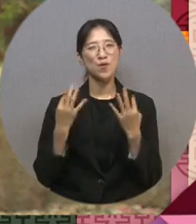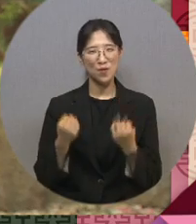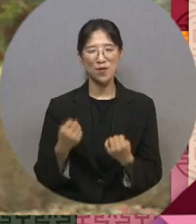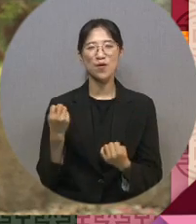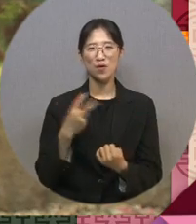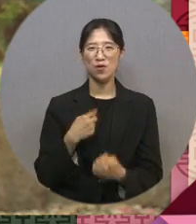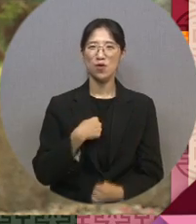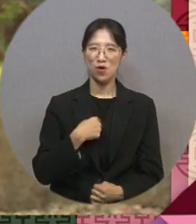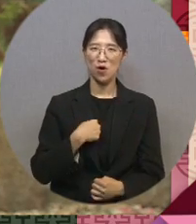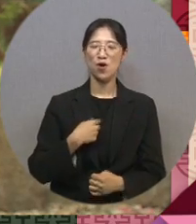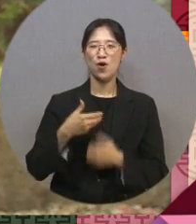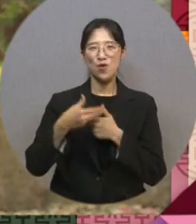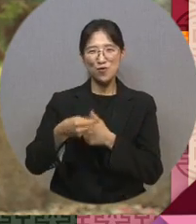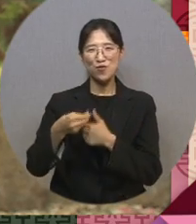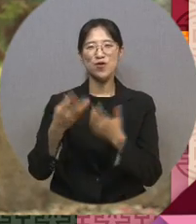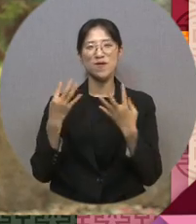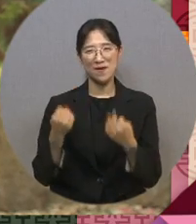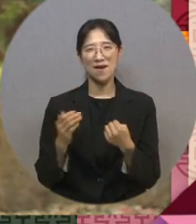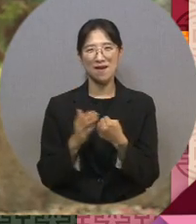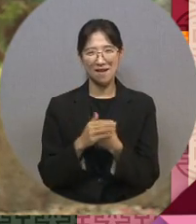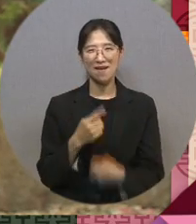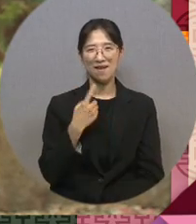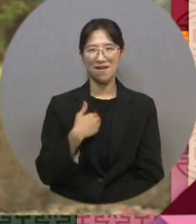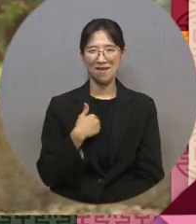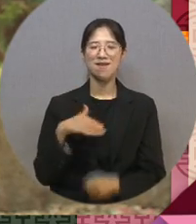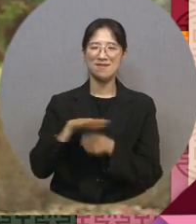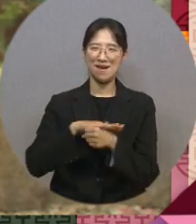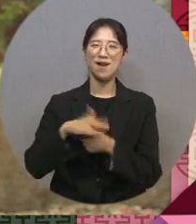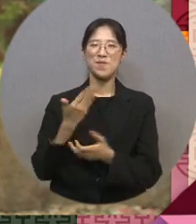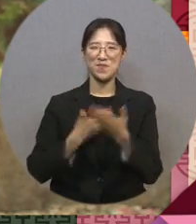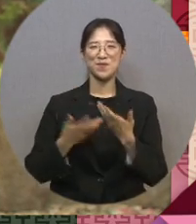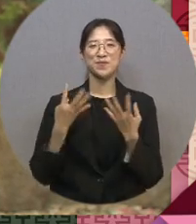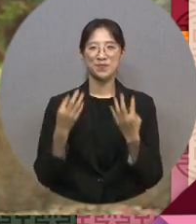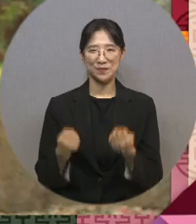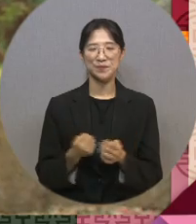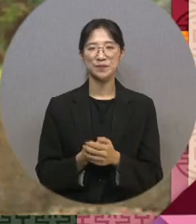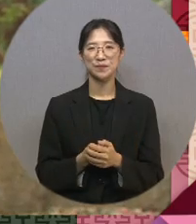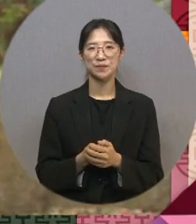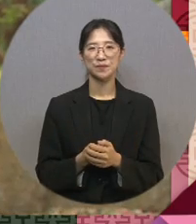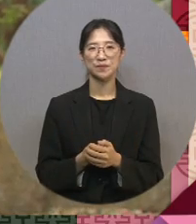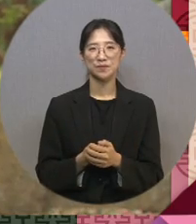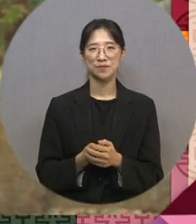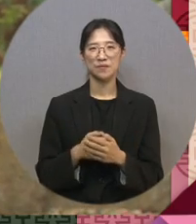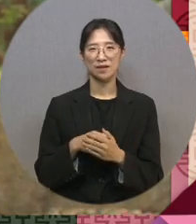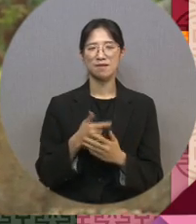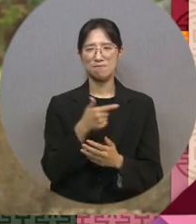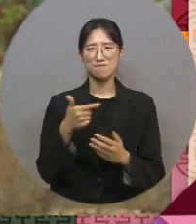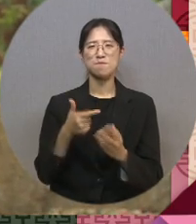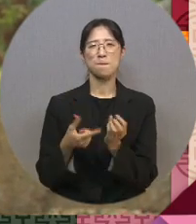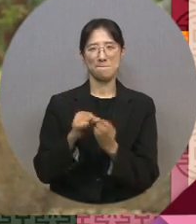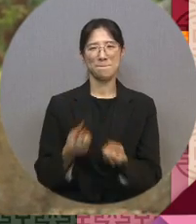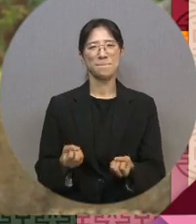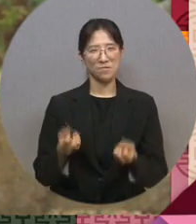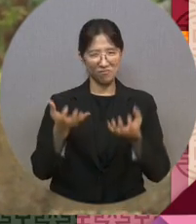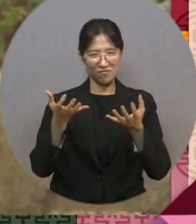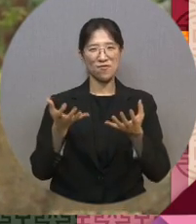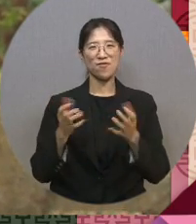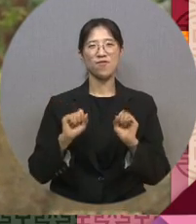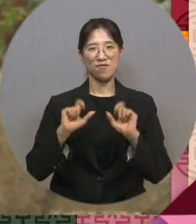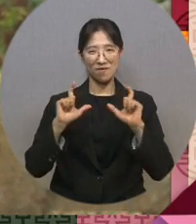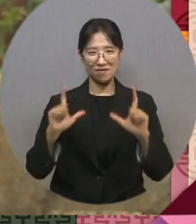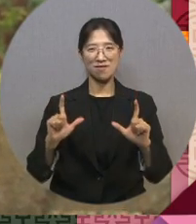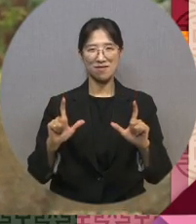또 저를 많이 출연시켜줘서 오늘 조용구가 이렇게 많은 사랑을 받고 있습니다. 자, 민족의 대명절 추석이 찾아왔습니다. 자, 추석